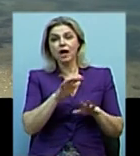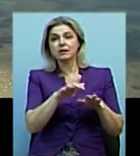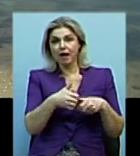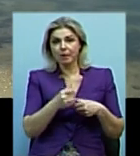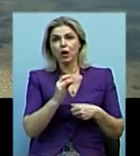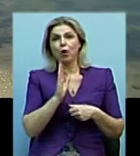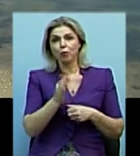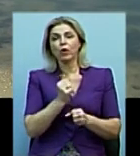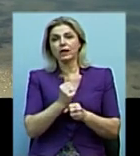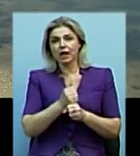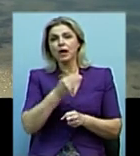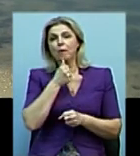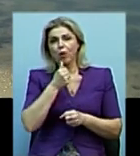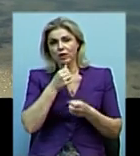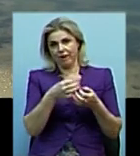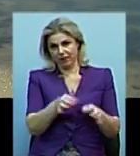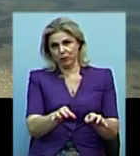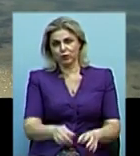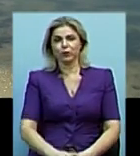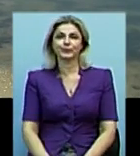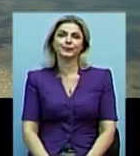будемо робити подальші спроби випуску.